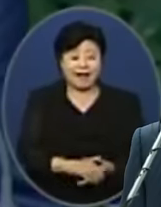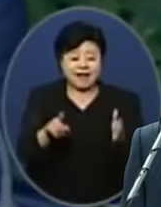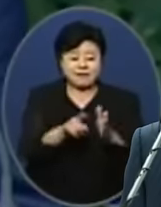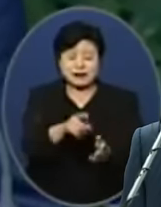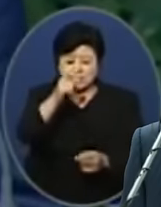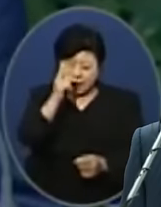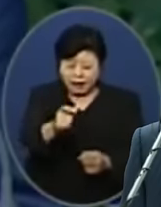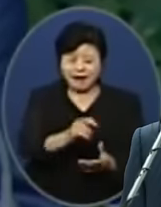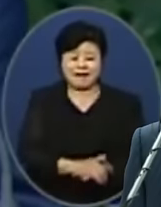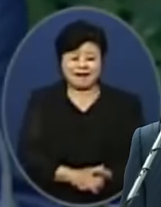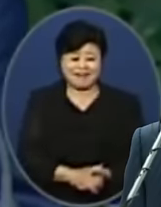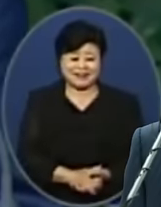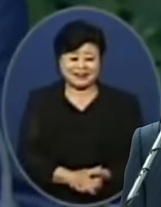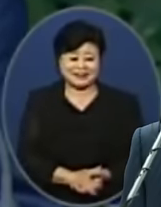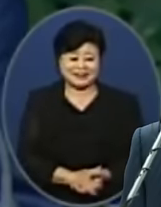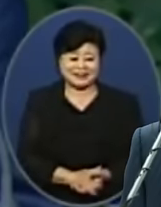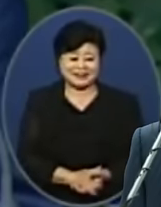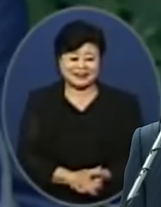믿음이 강해지고